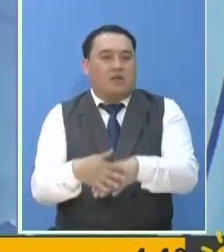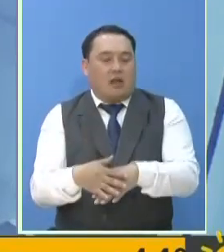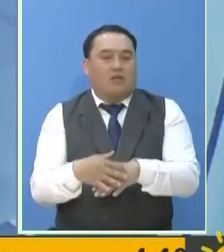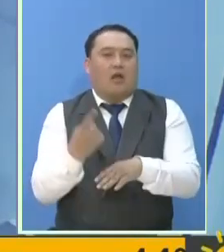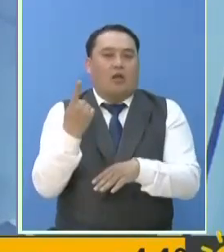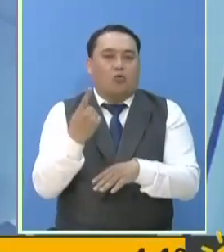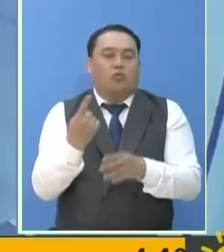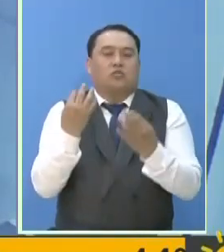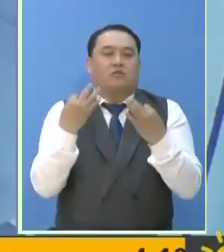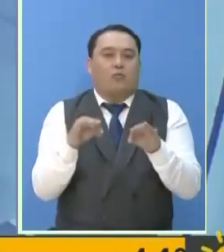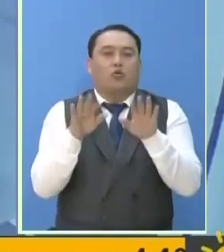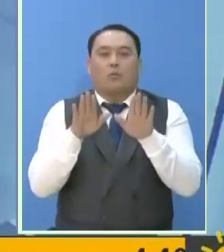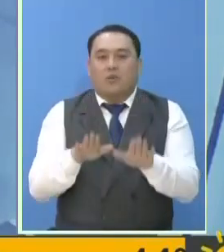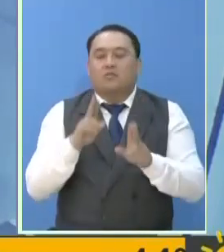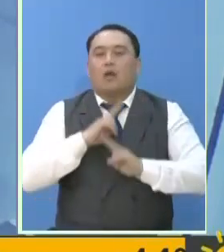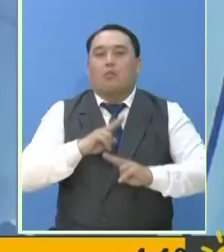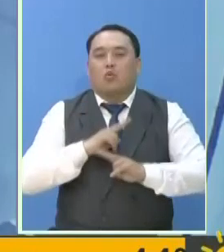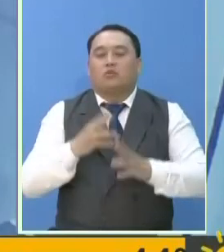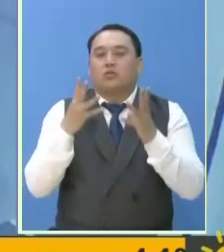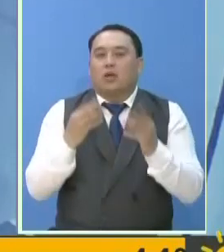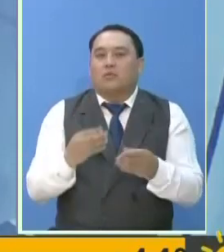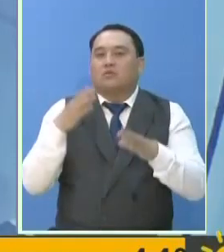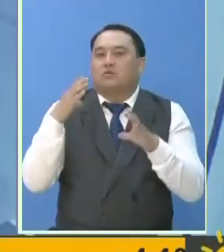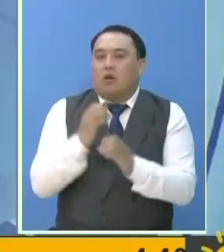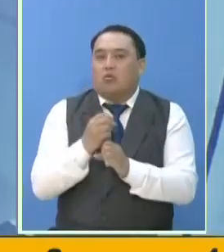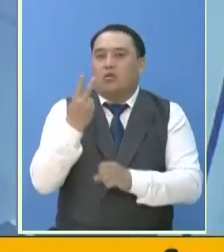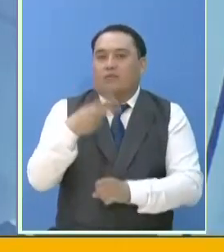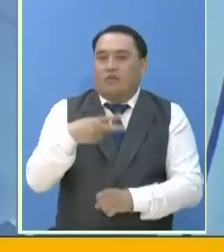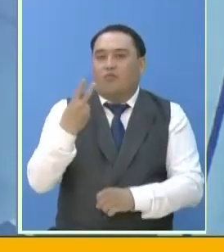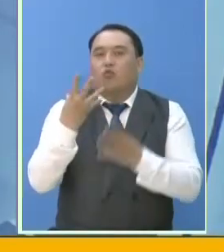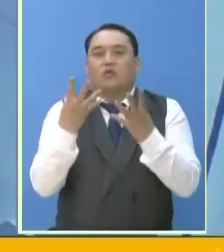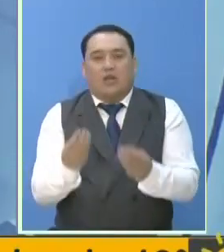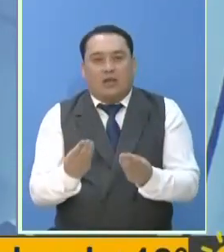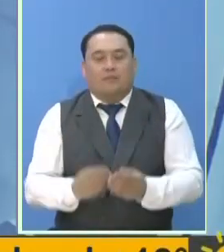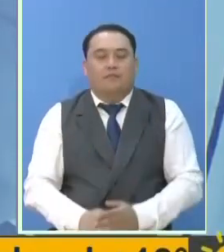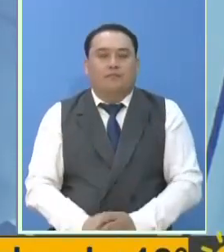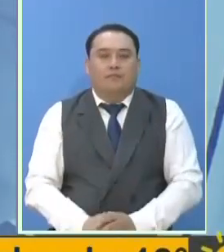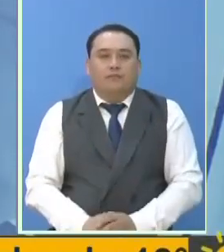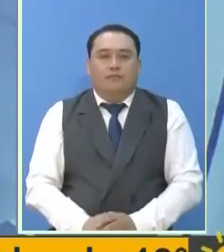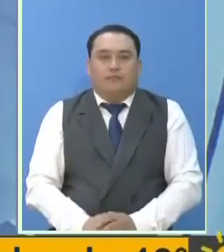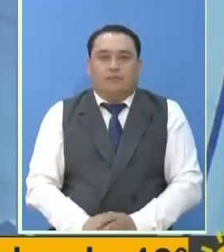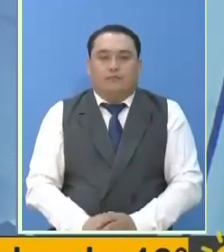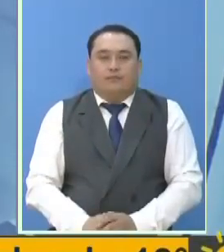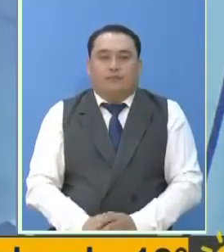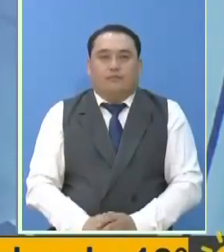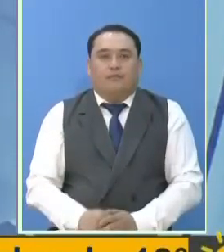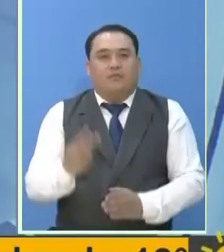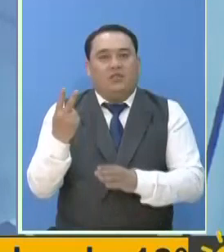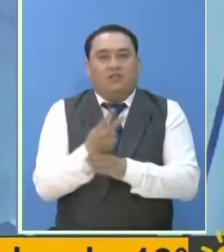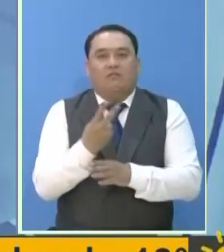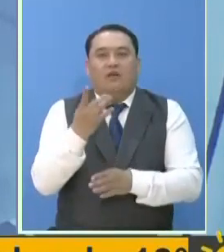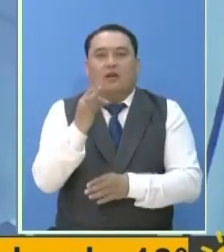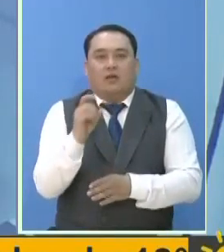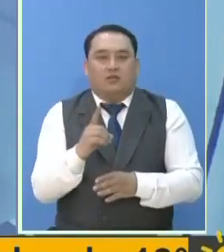одну вакантную должность, количество дней, оно сократилось до 22 дней. Почти, ну, в 2,5 раза, можно